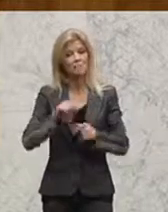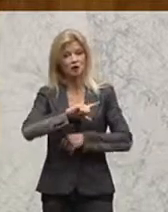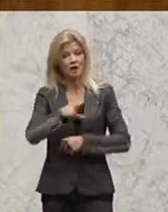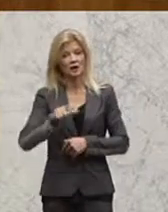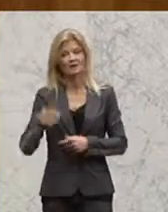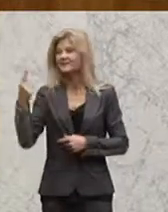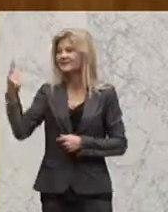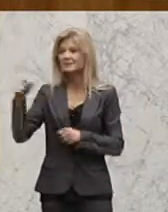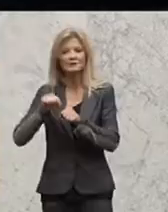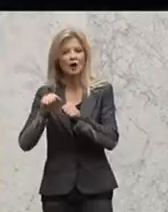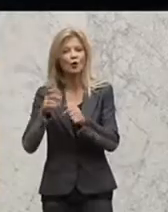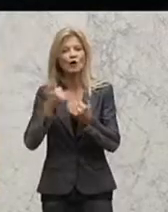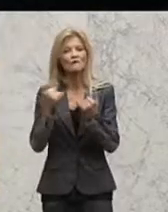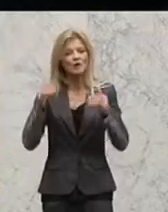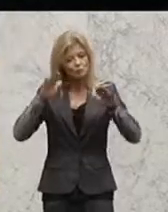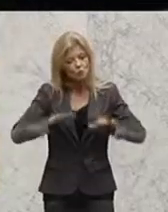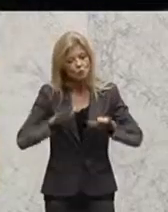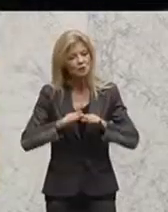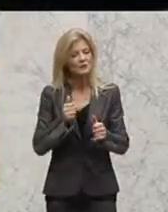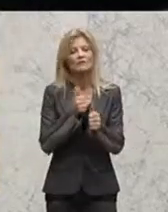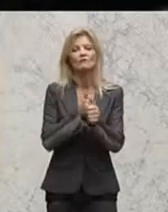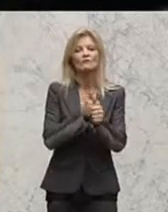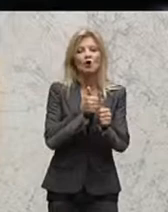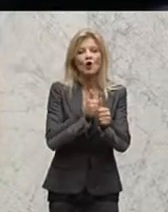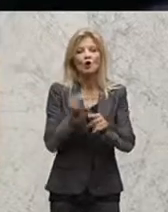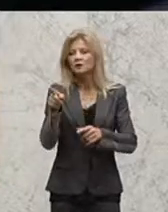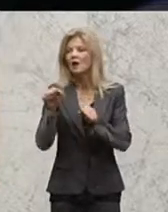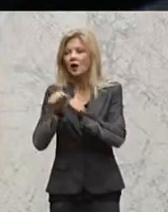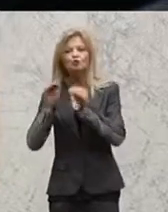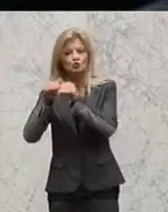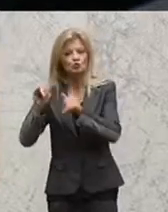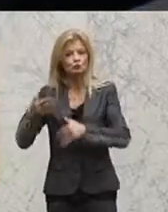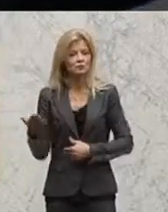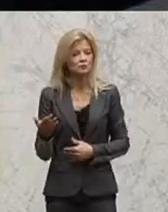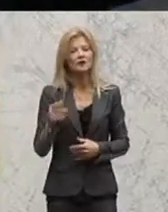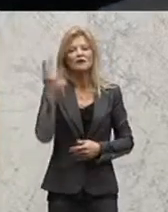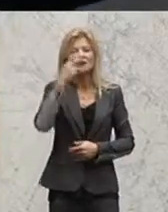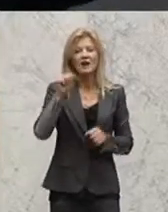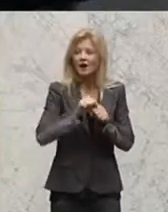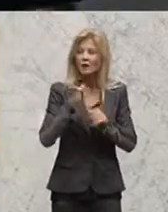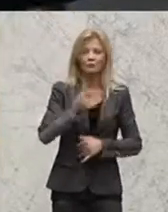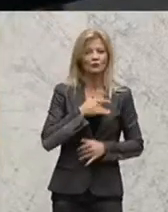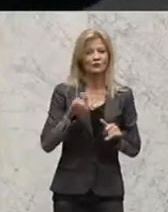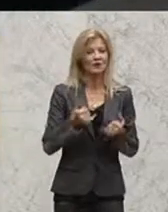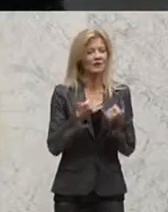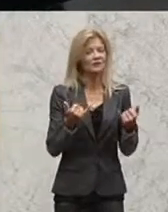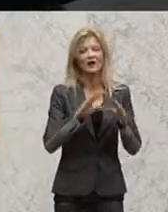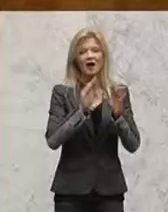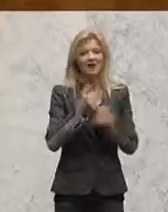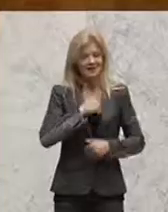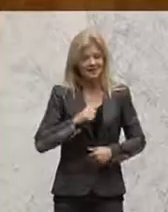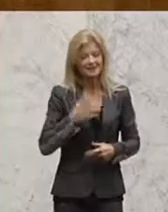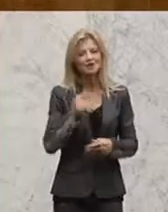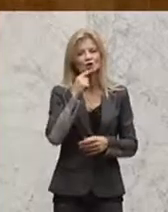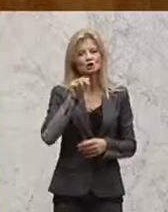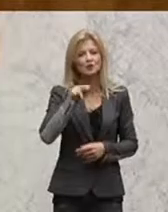muslimische Verfolgte, die von der IS mit Mord und Totschlag bedroht werden. Und das betrifft natürlich alle, ob Aleviten, Kurden, Christen, genauso auch liberale Sunniten und